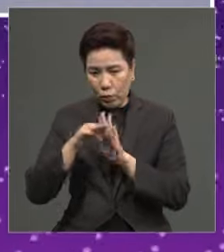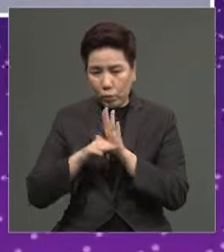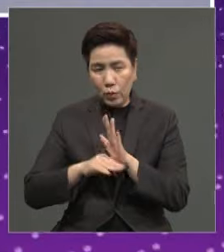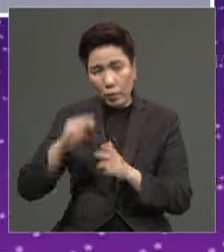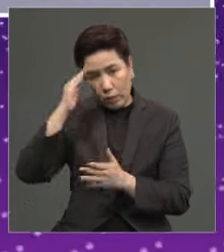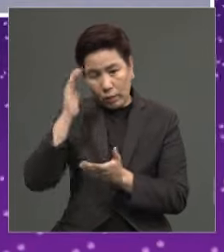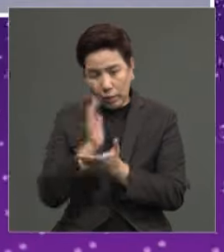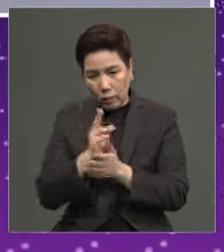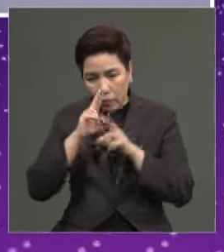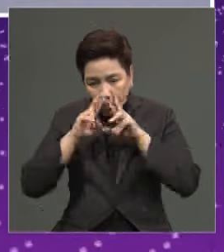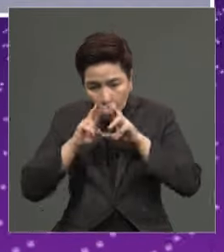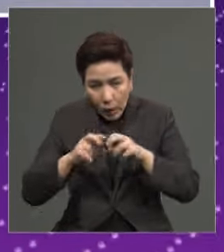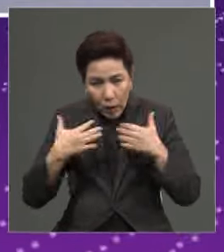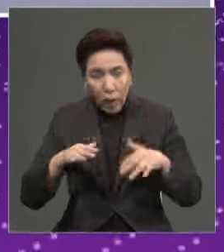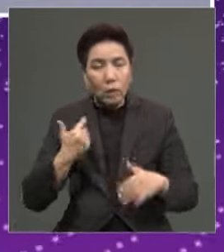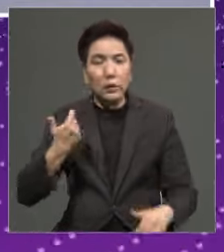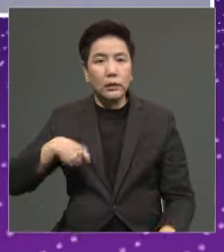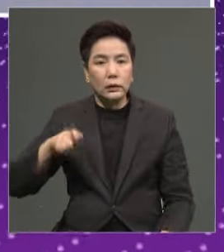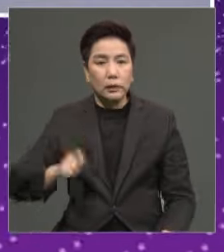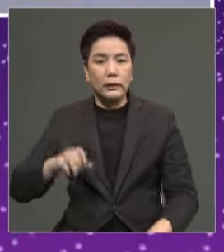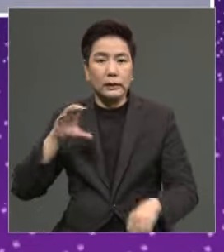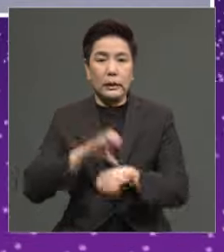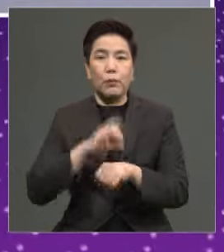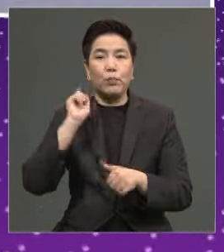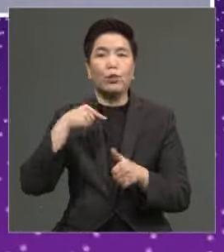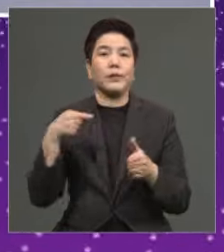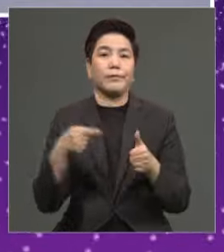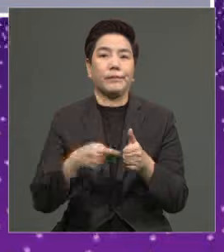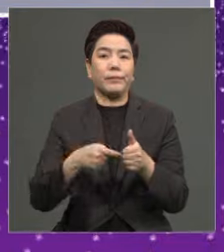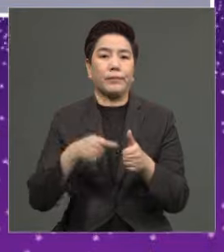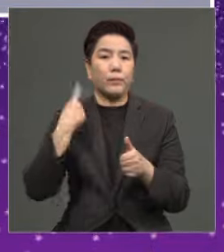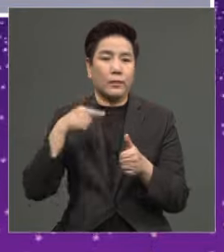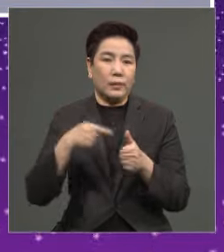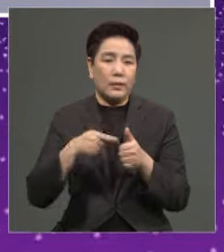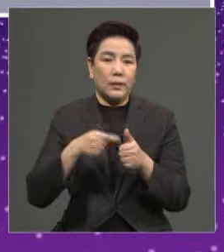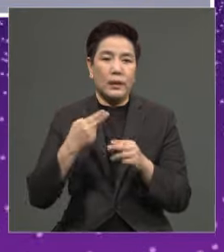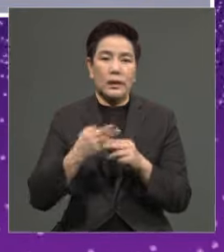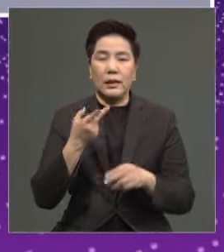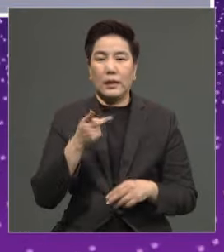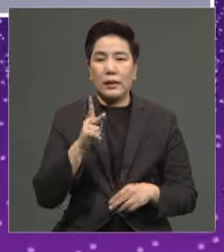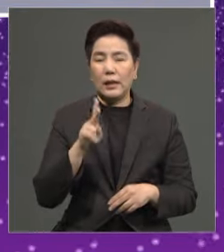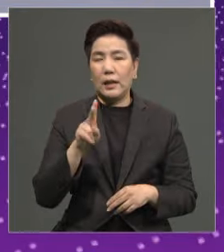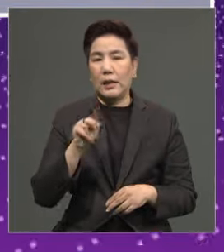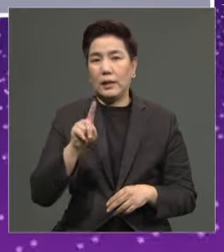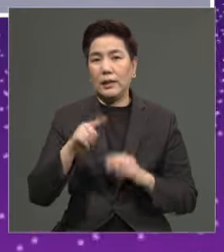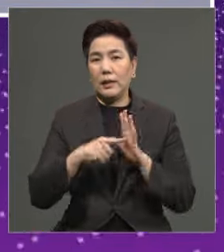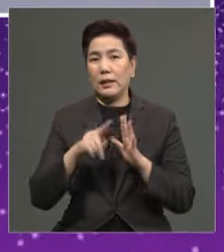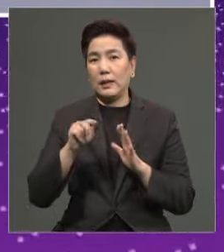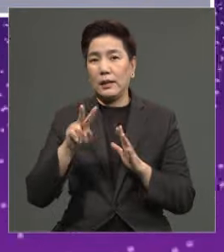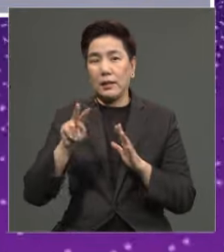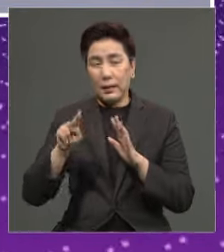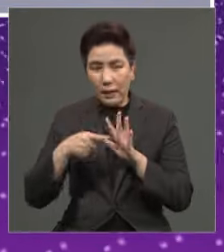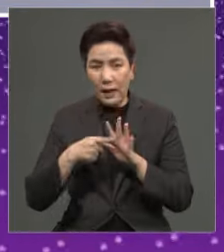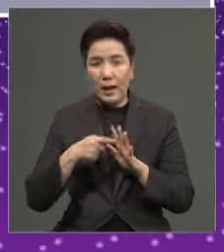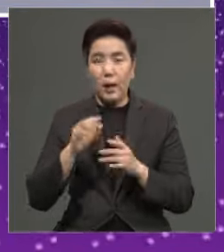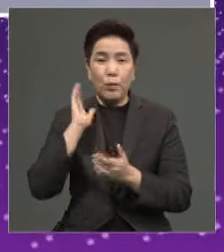หมายปรากฏแบบนี้ฮะในที่สุดศาลออกหมายจับตัวคุณหนิงเองนะคุณหนิงชื่อว่าคุณธนัฏฐาพร้อมกับสามีแล้วก็หลานนะ